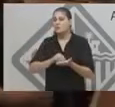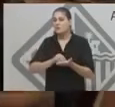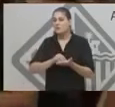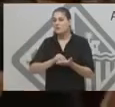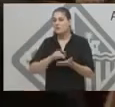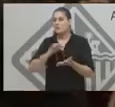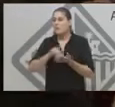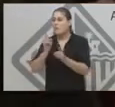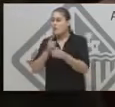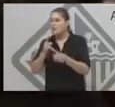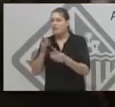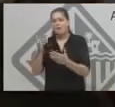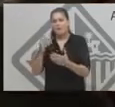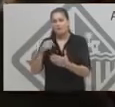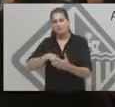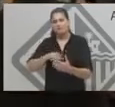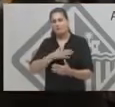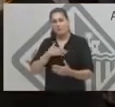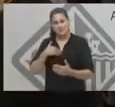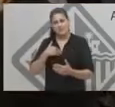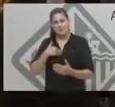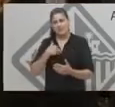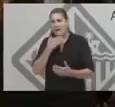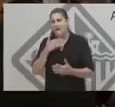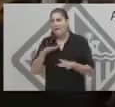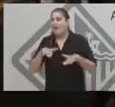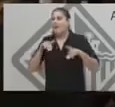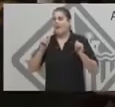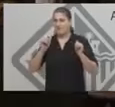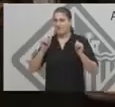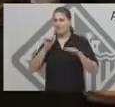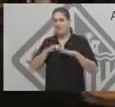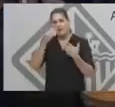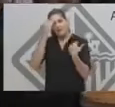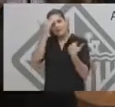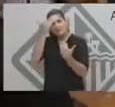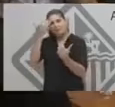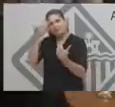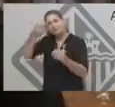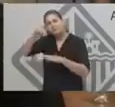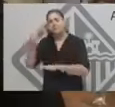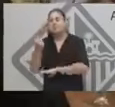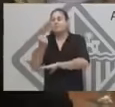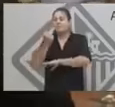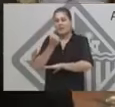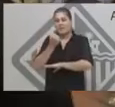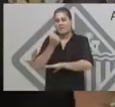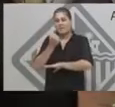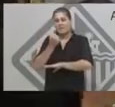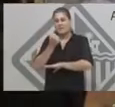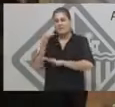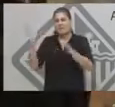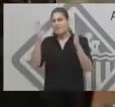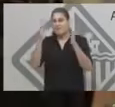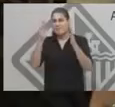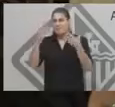musicals, però avui volia que fora una excepció per agrair-te el gran suport que ens donares en una etapa